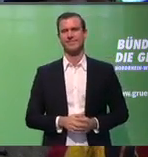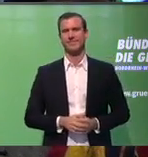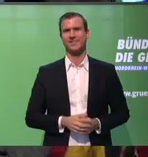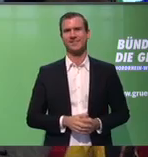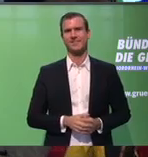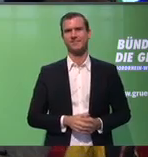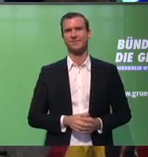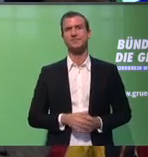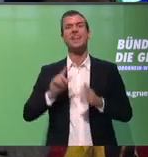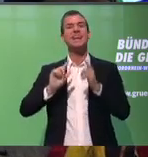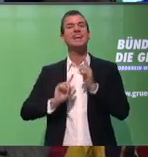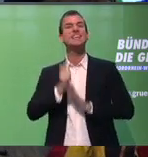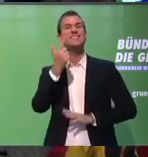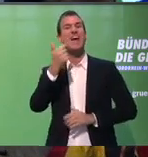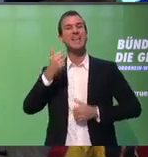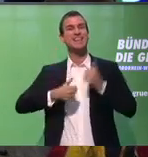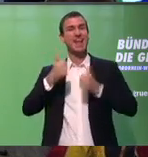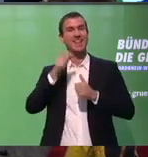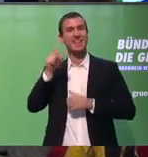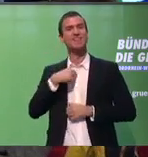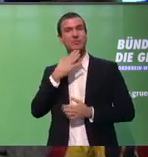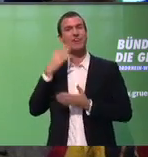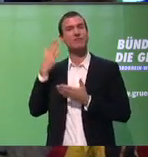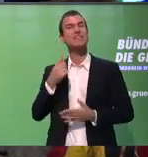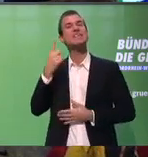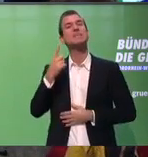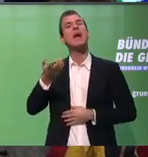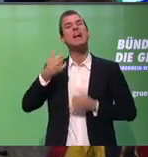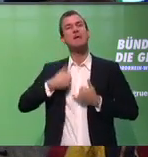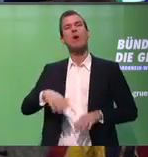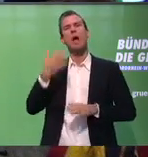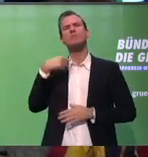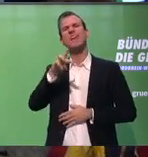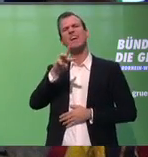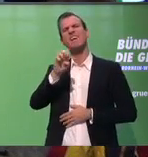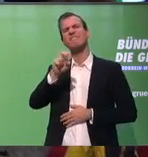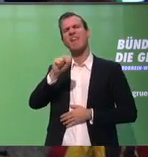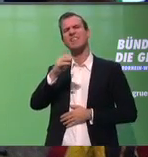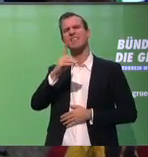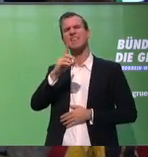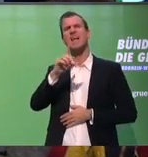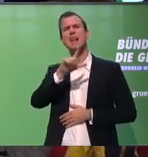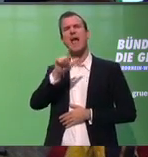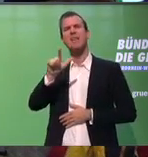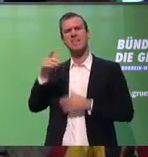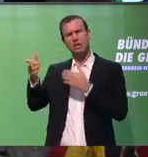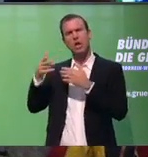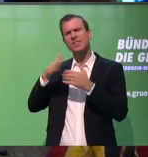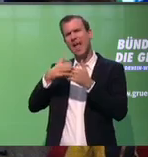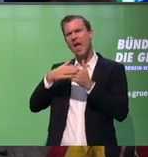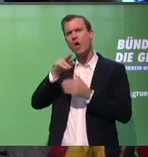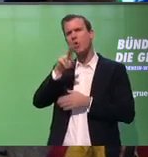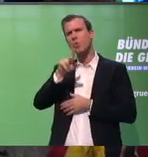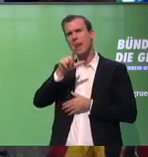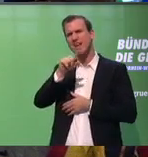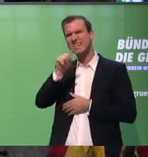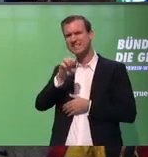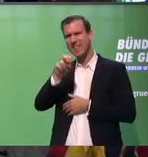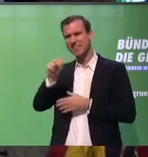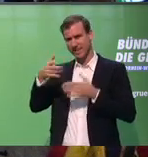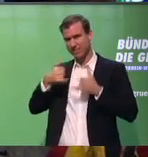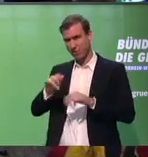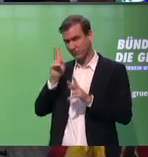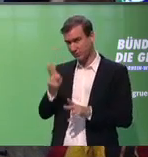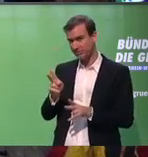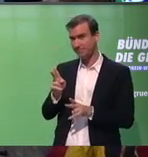Die zweite Kandidatin, die ich vorstellen darf, ist gebürtige Wendländerin. Ich glaube, in der Nähe vom schönen Uelzen bist du geboren, Rebecca, glaube ich.